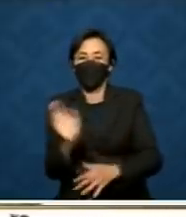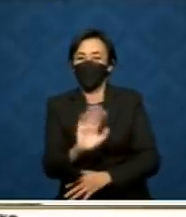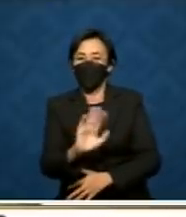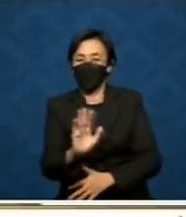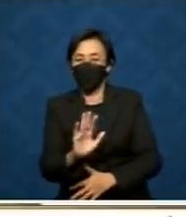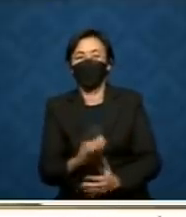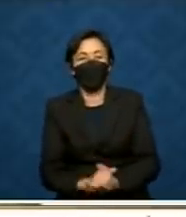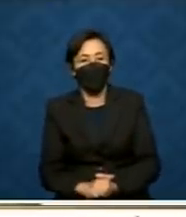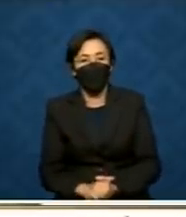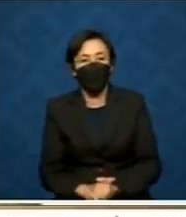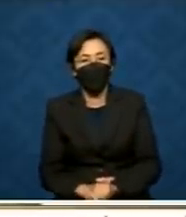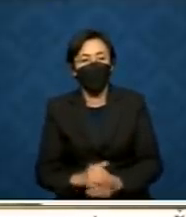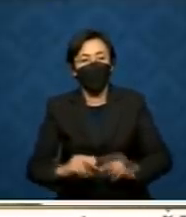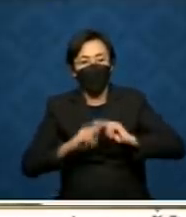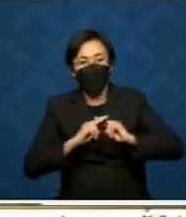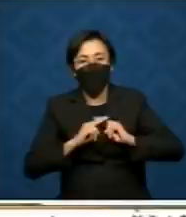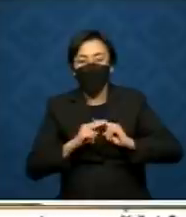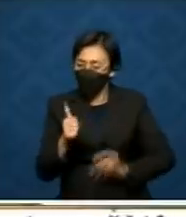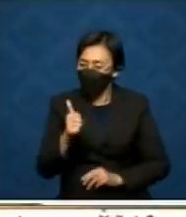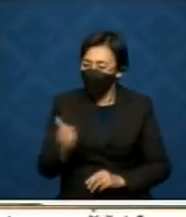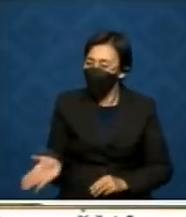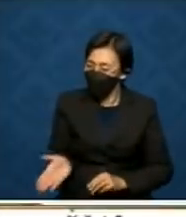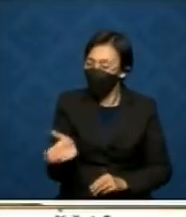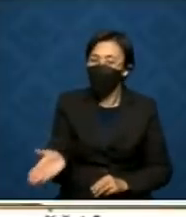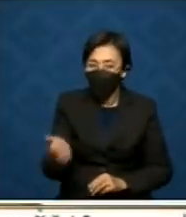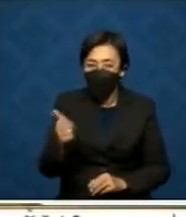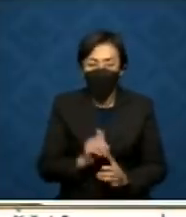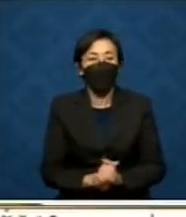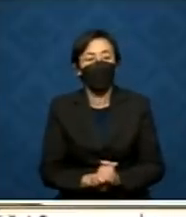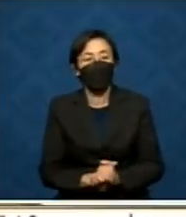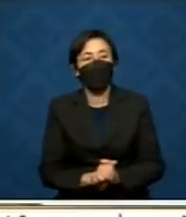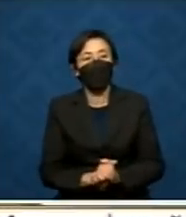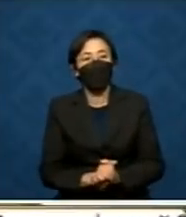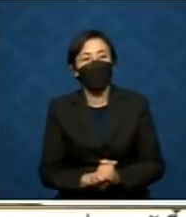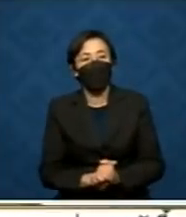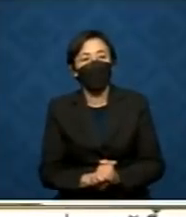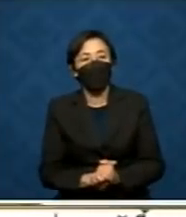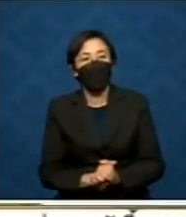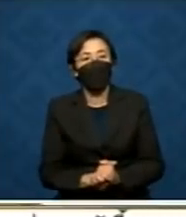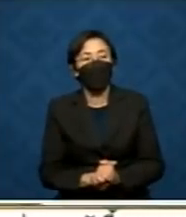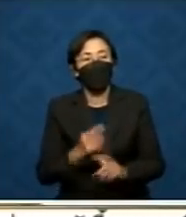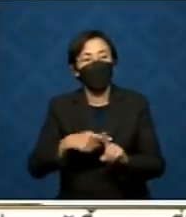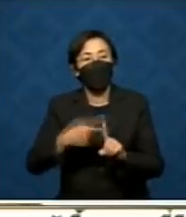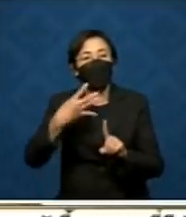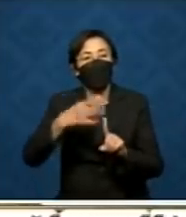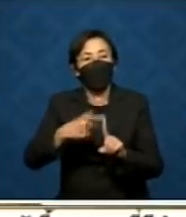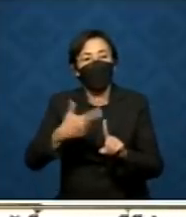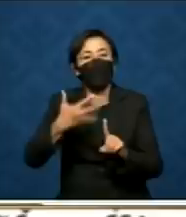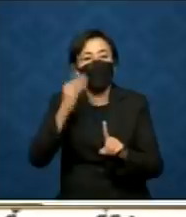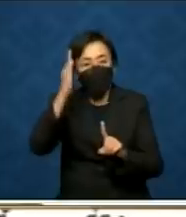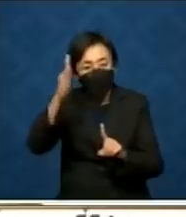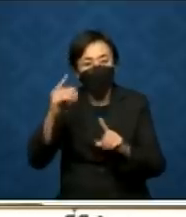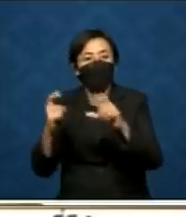แล้วพอเอกชนน่ะเอาให้เข้าให้เข้านะแต่นู้นอีก 4เดือน 5เดือนข้างหน้าไฟ